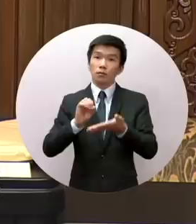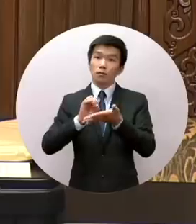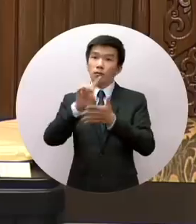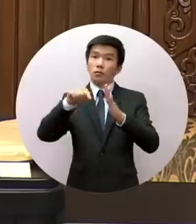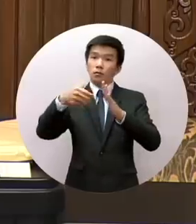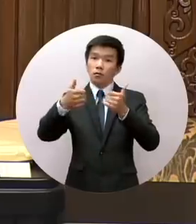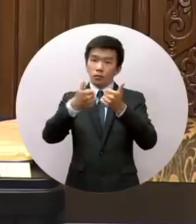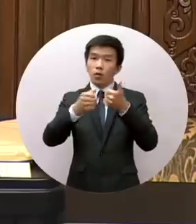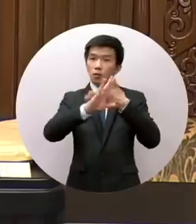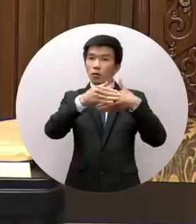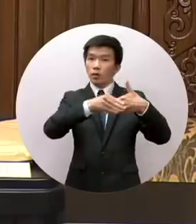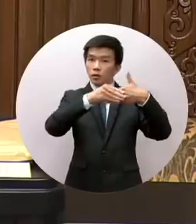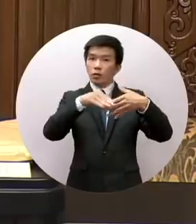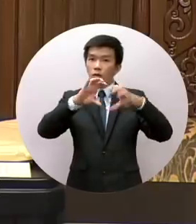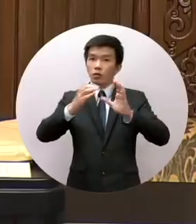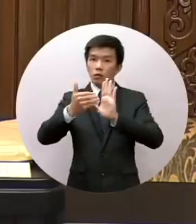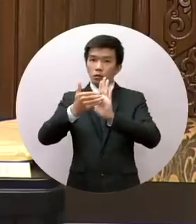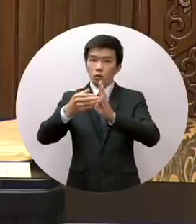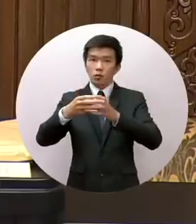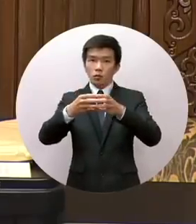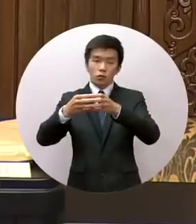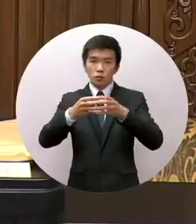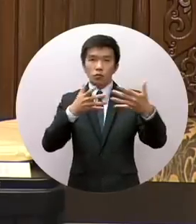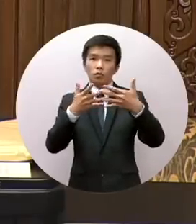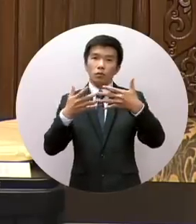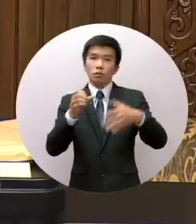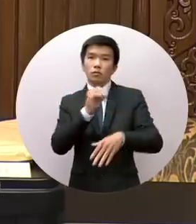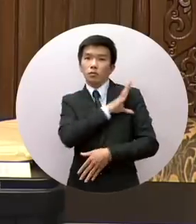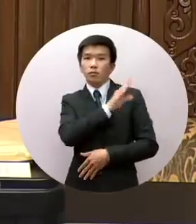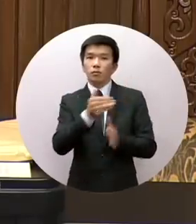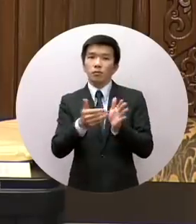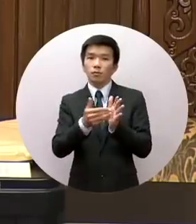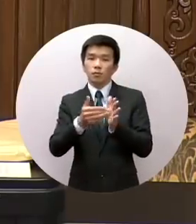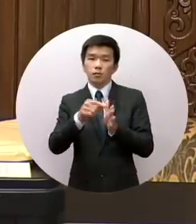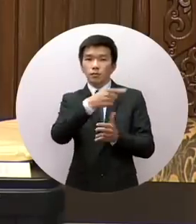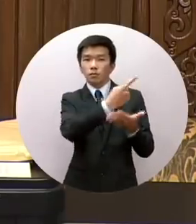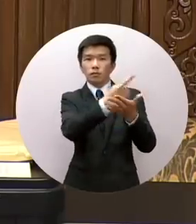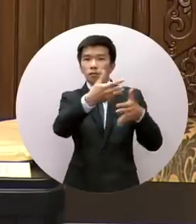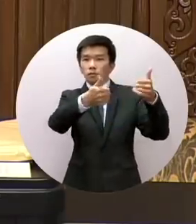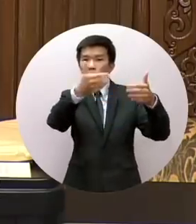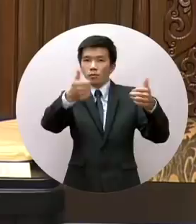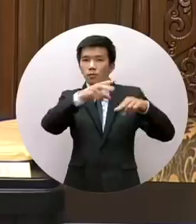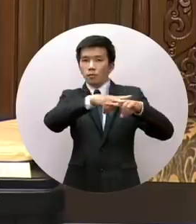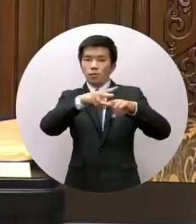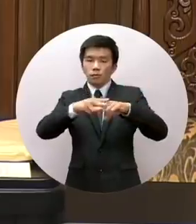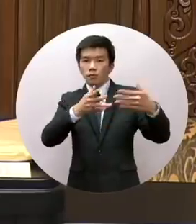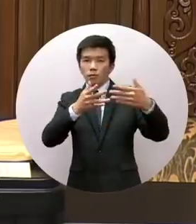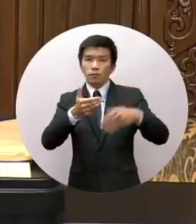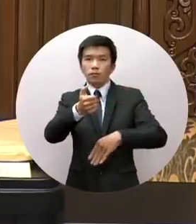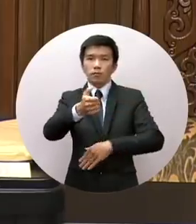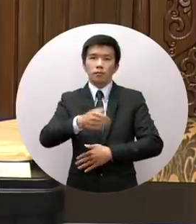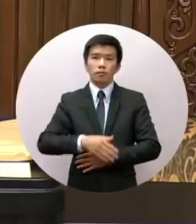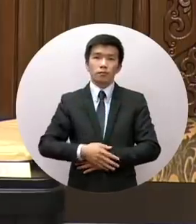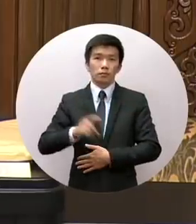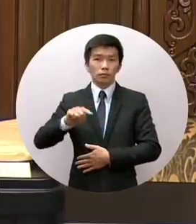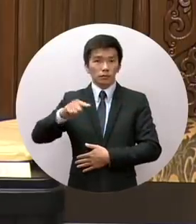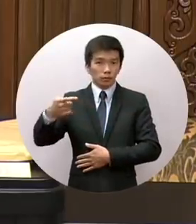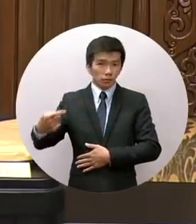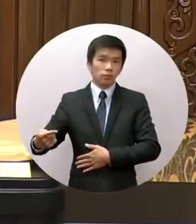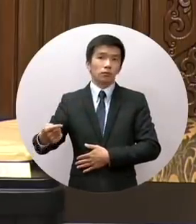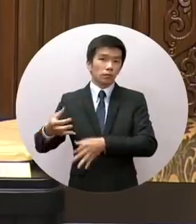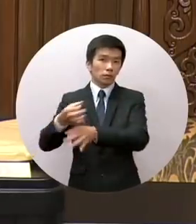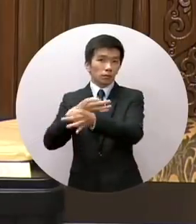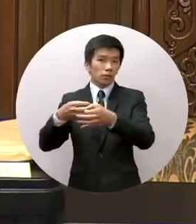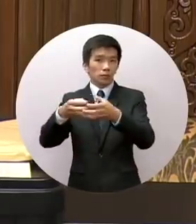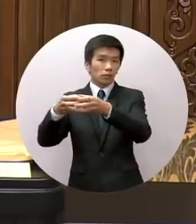外交及国防组之质询已询答完毕，谢谢相关部会首长列席备询。继续进行经济